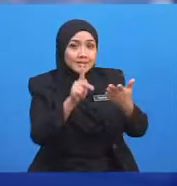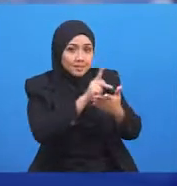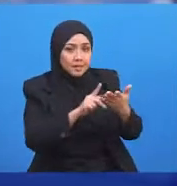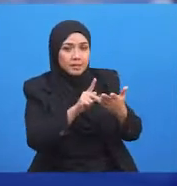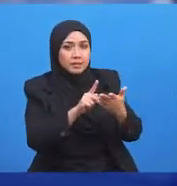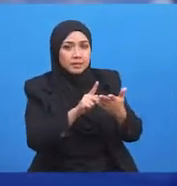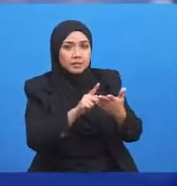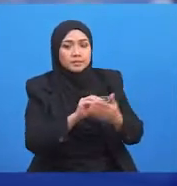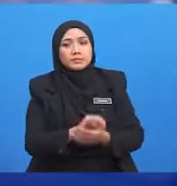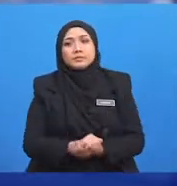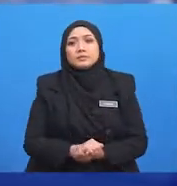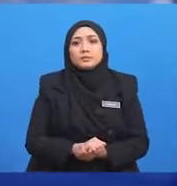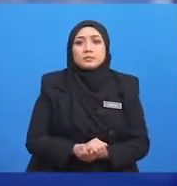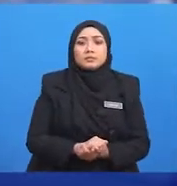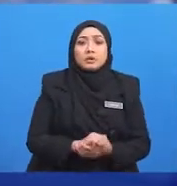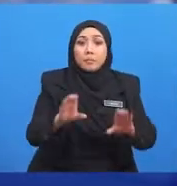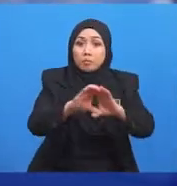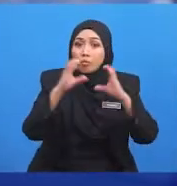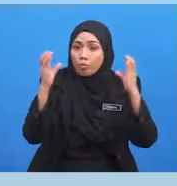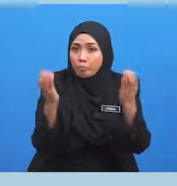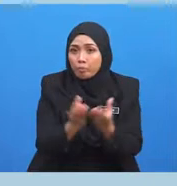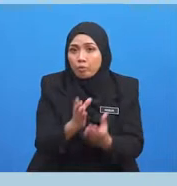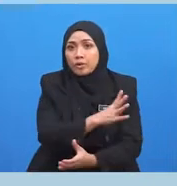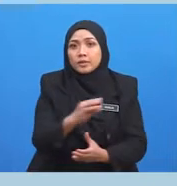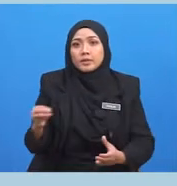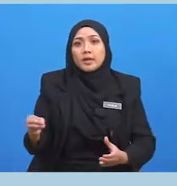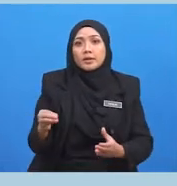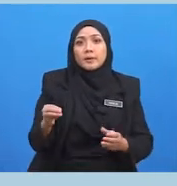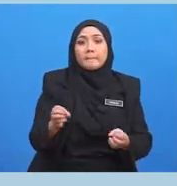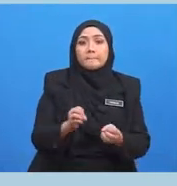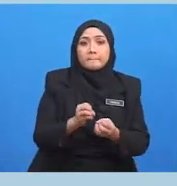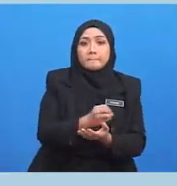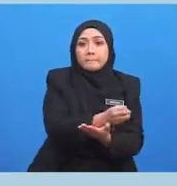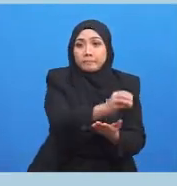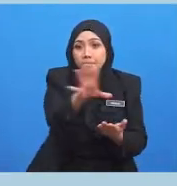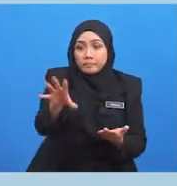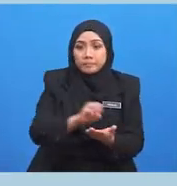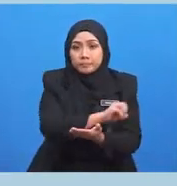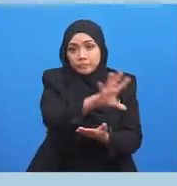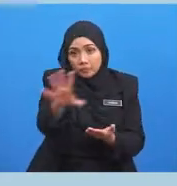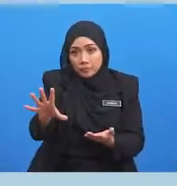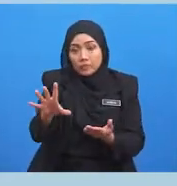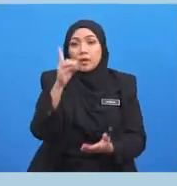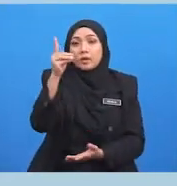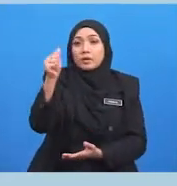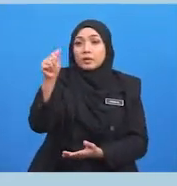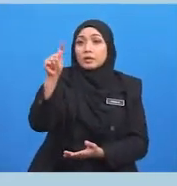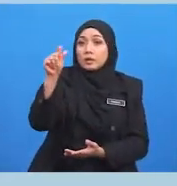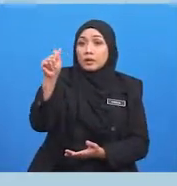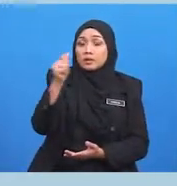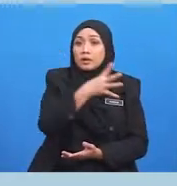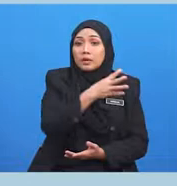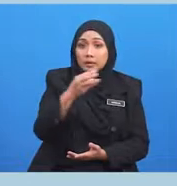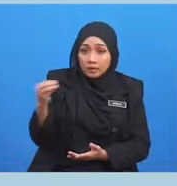adalah mengumpul dan mempersembahkan data dan maklumat yang